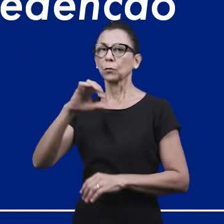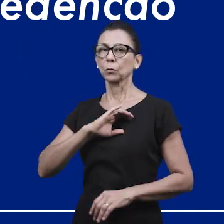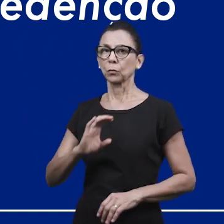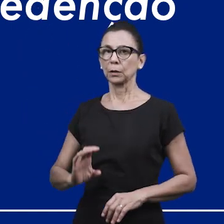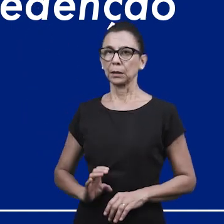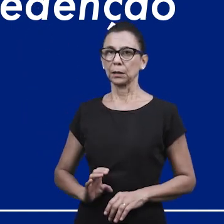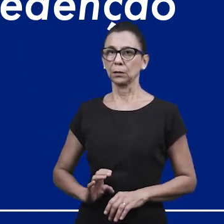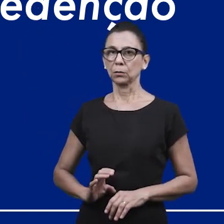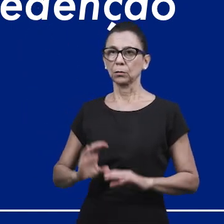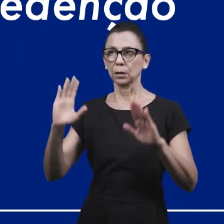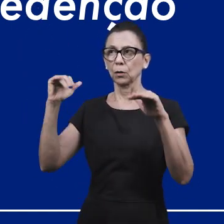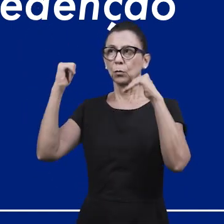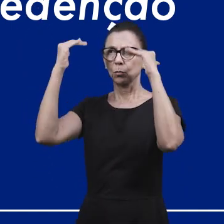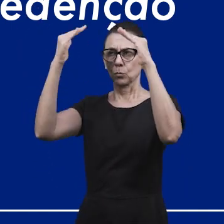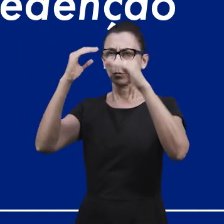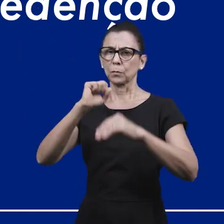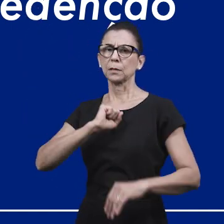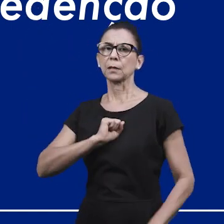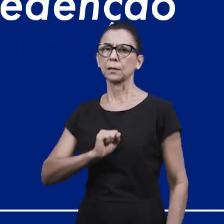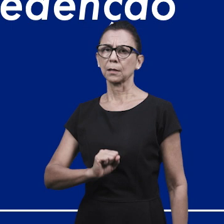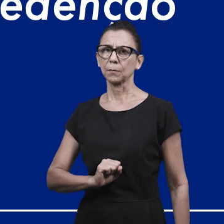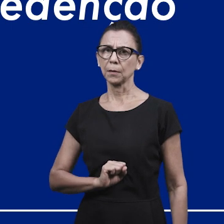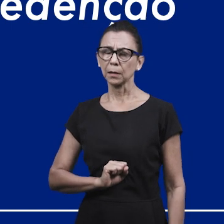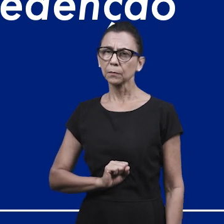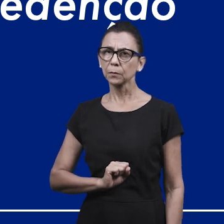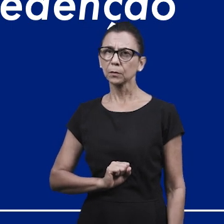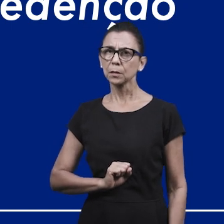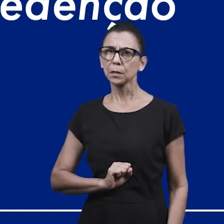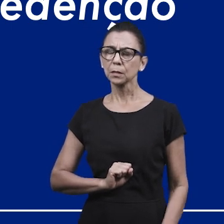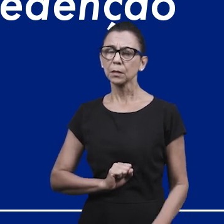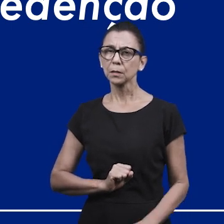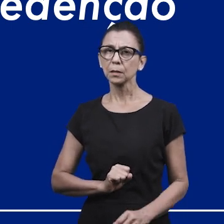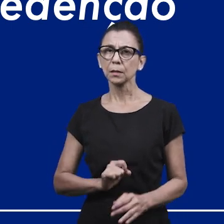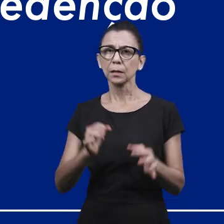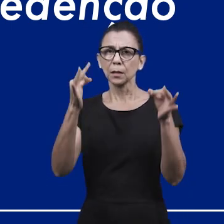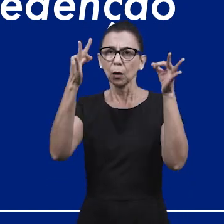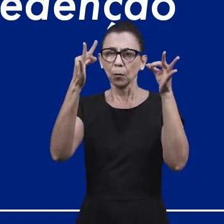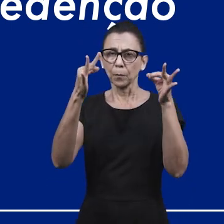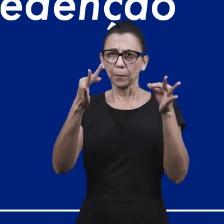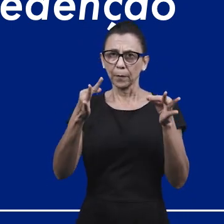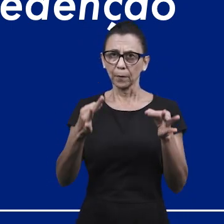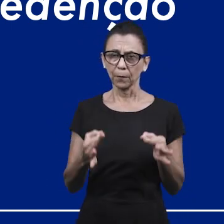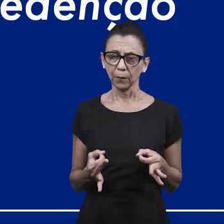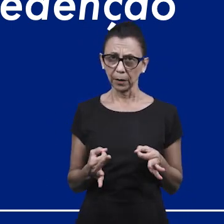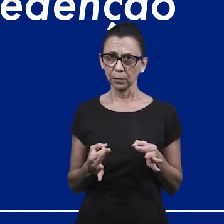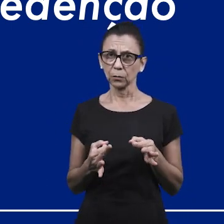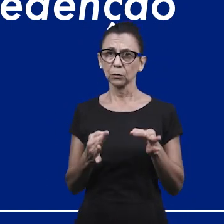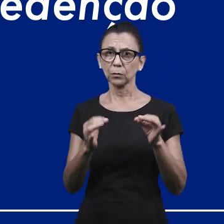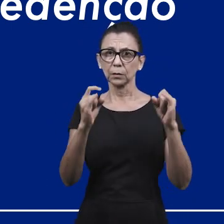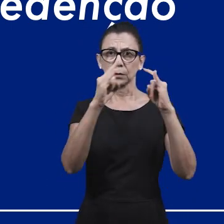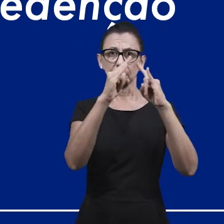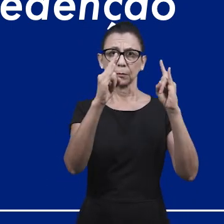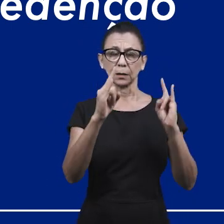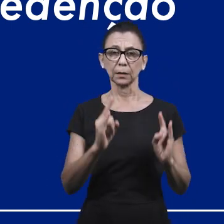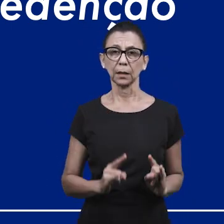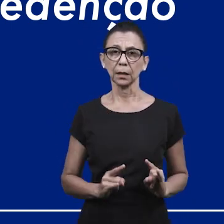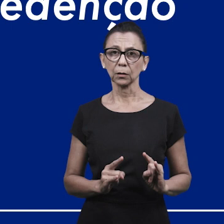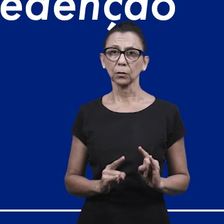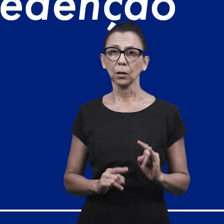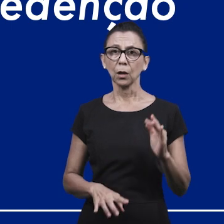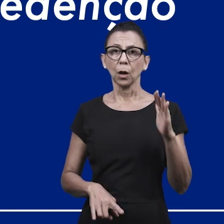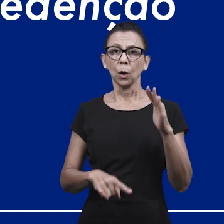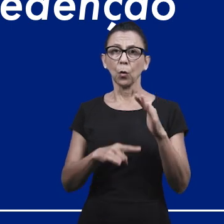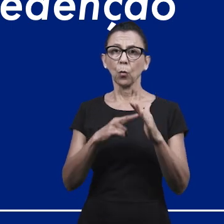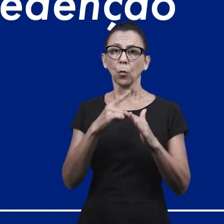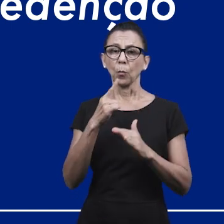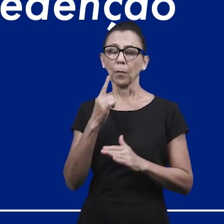le Christ, le souverain sacrificateur, par un plus grand et plus parfait tabernacle, par son propre sang,